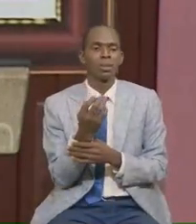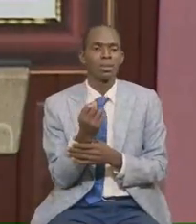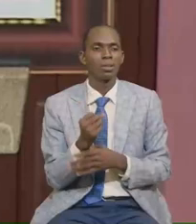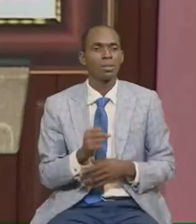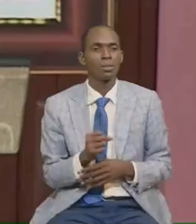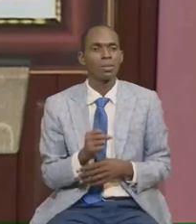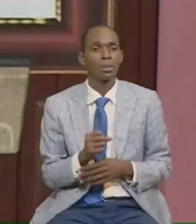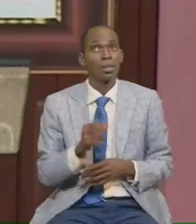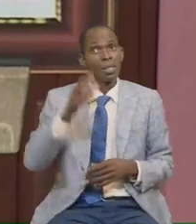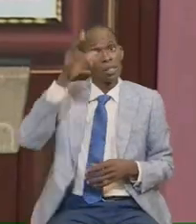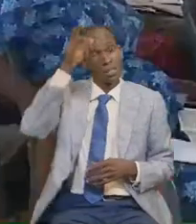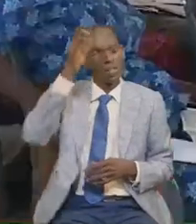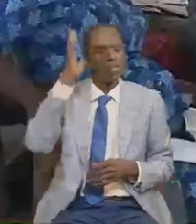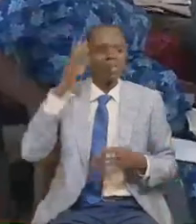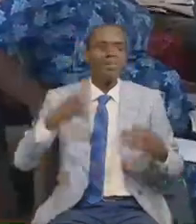Satan va se plaindre de toi.